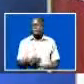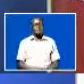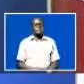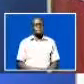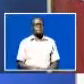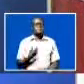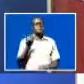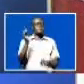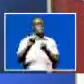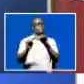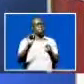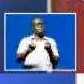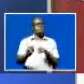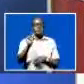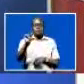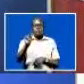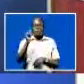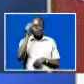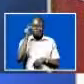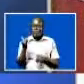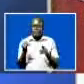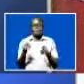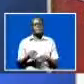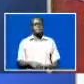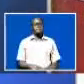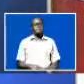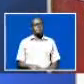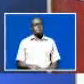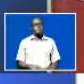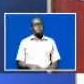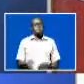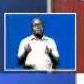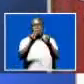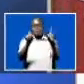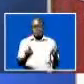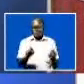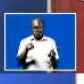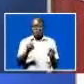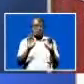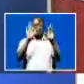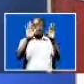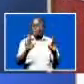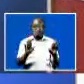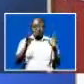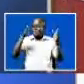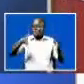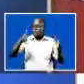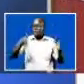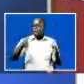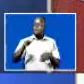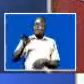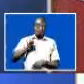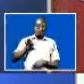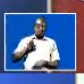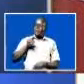Nataka tu kuchangia kidogo. Naam. Kwa sababu hilo swala ni nyeti ambalo mmelileta leo ya kwamba wanawake